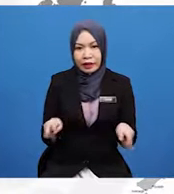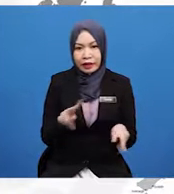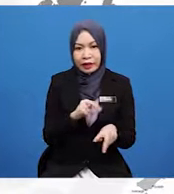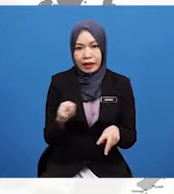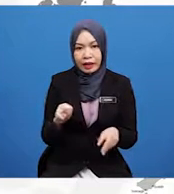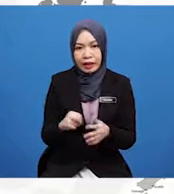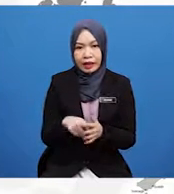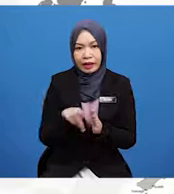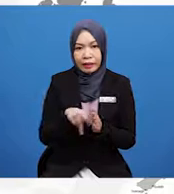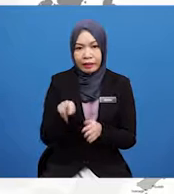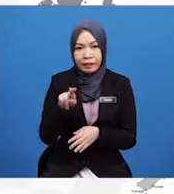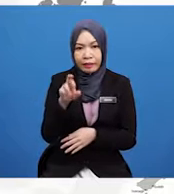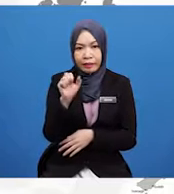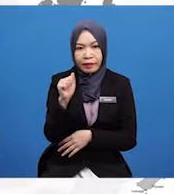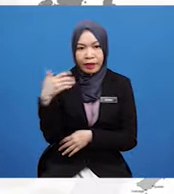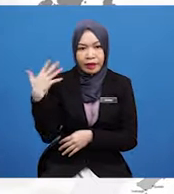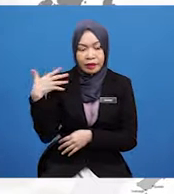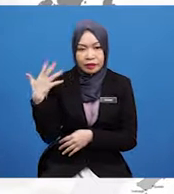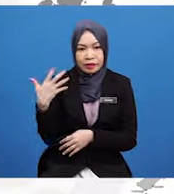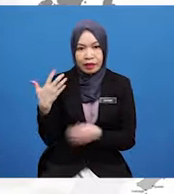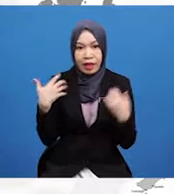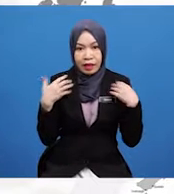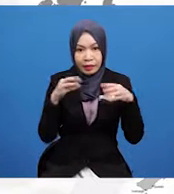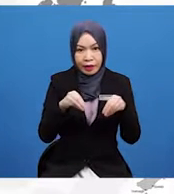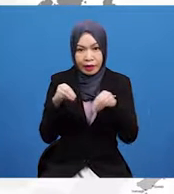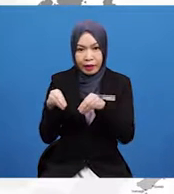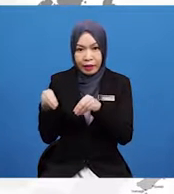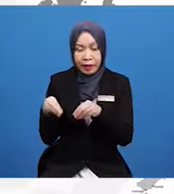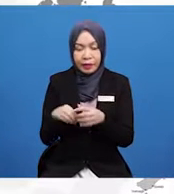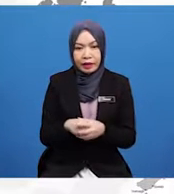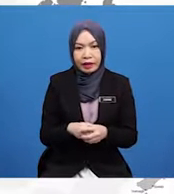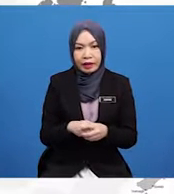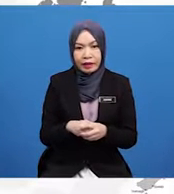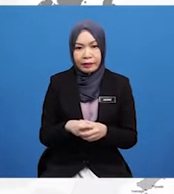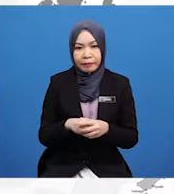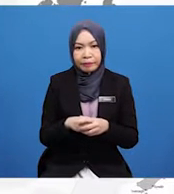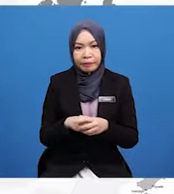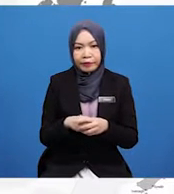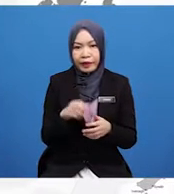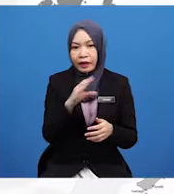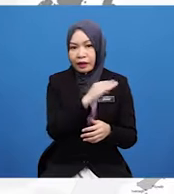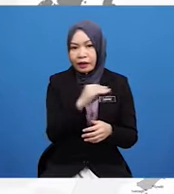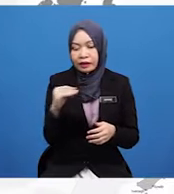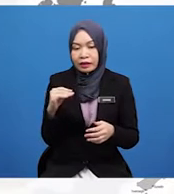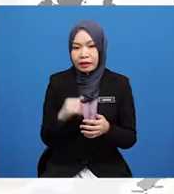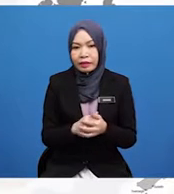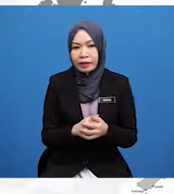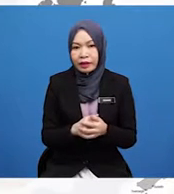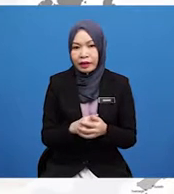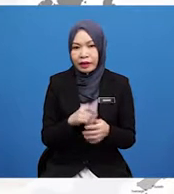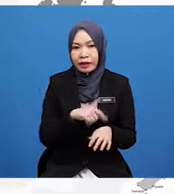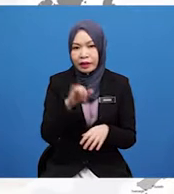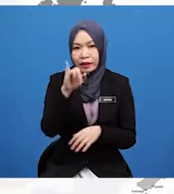aktiviti pertanian seperti penanaman Bali dan gandum lokasi di Syaikh cleiren